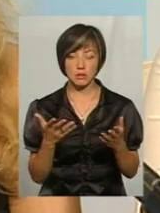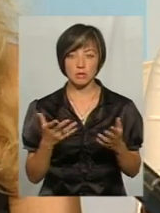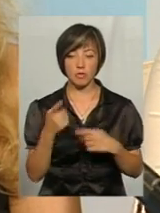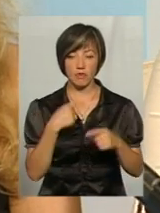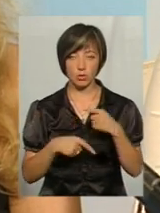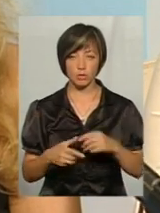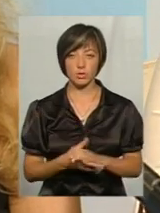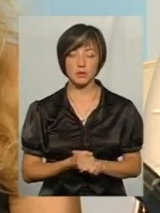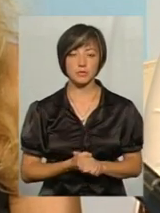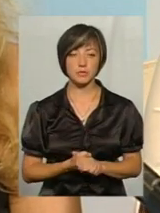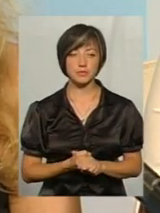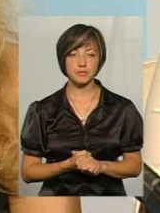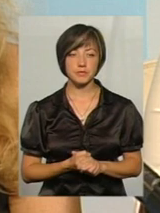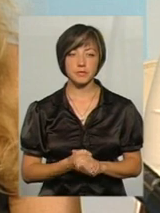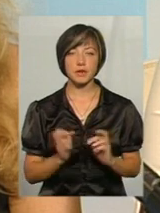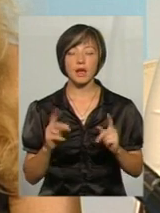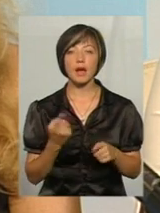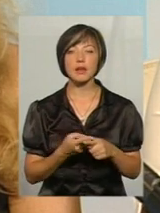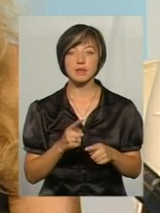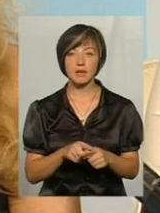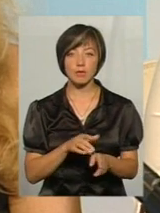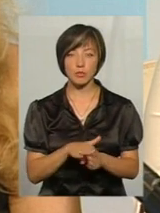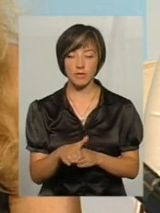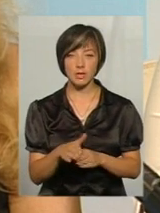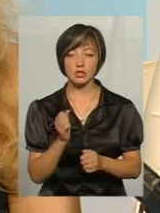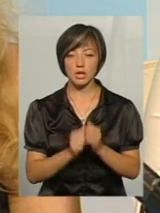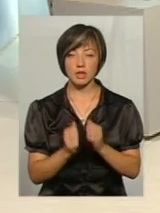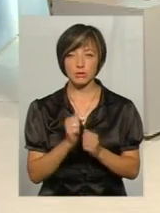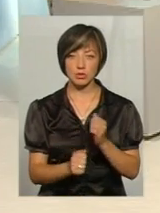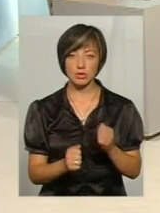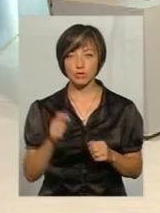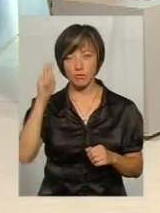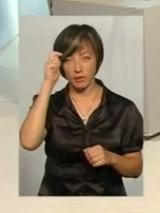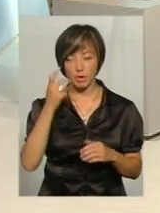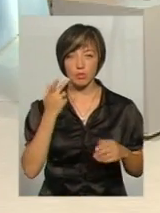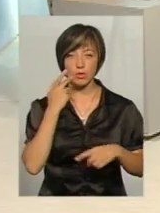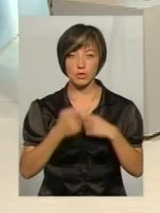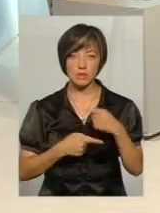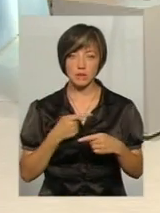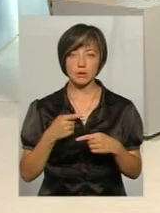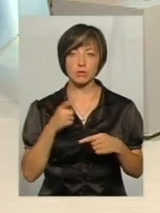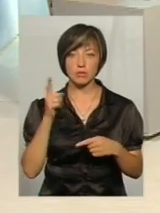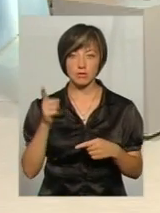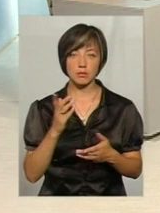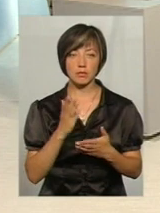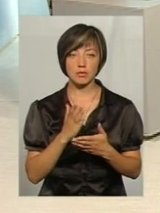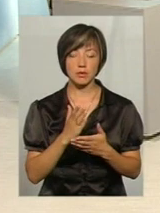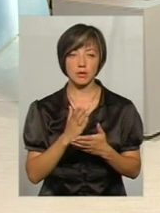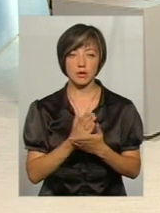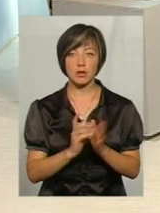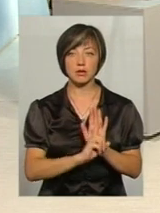звідти. Як це відбувається? Це частіше за все це чоловіки, які постійно, тобто це маятникова міграція,